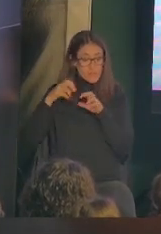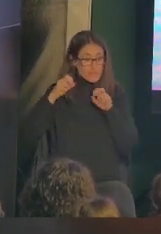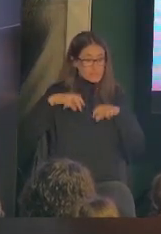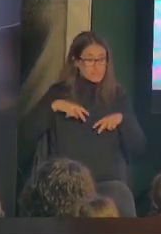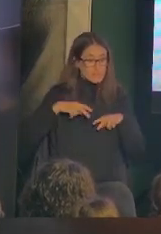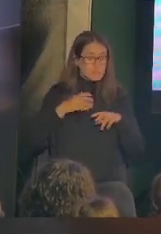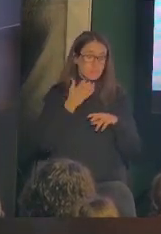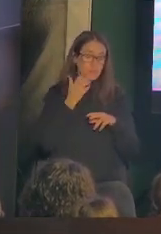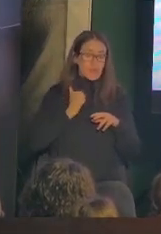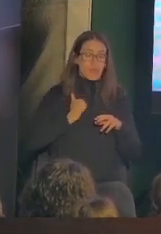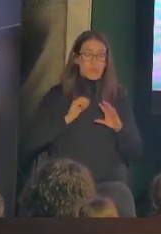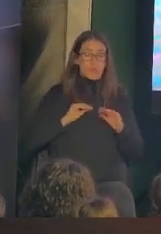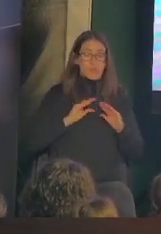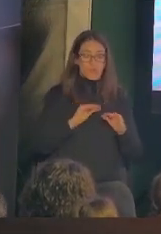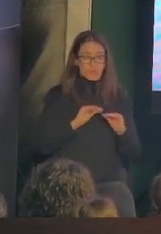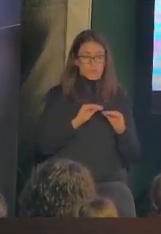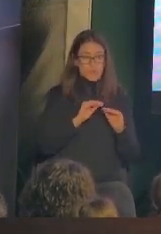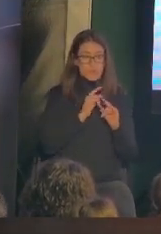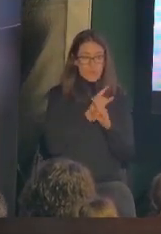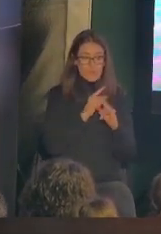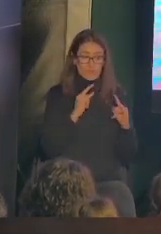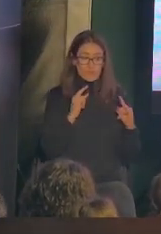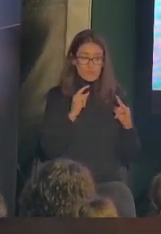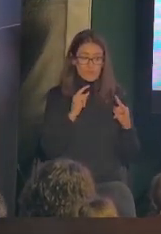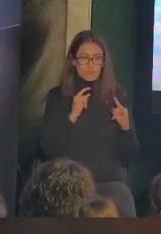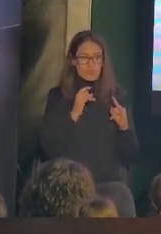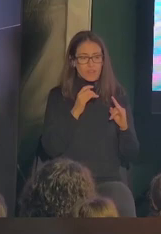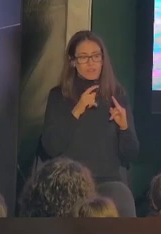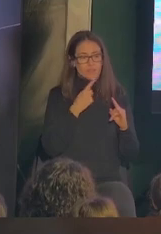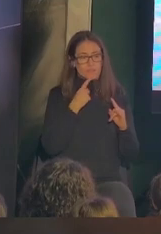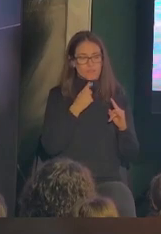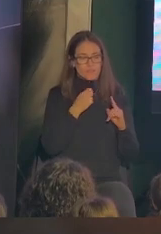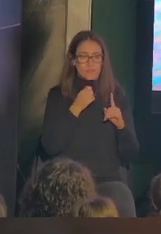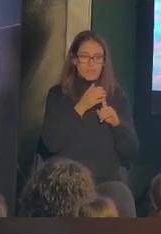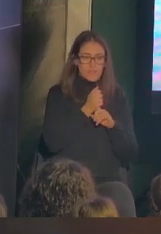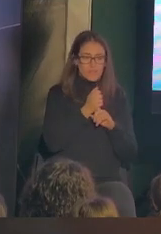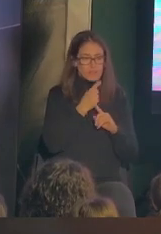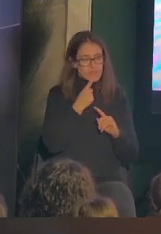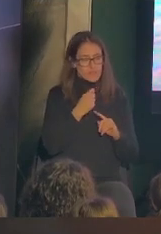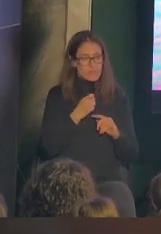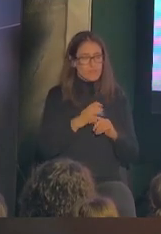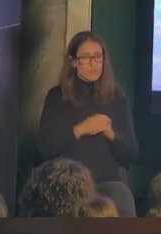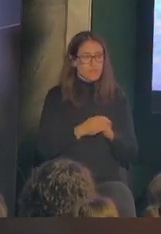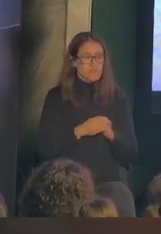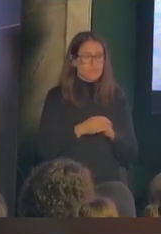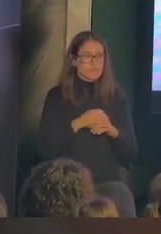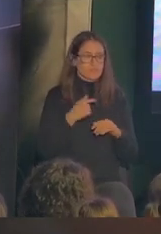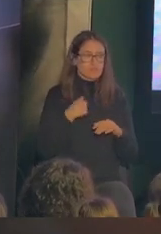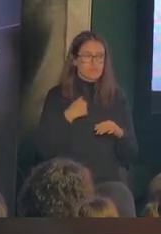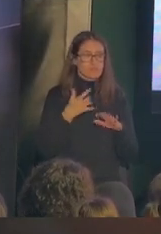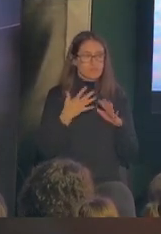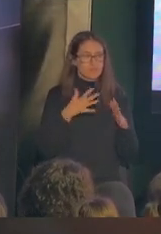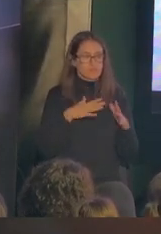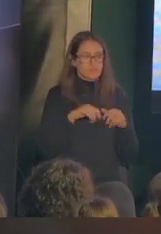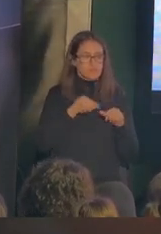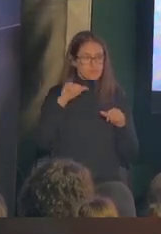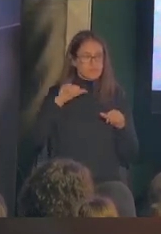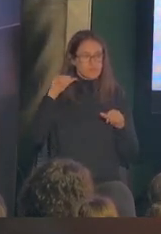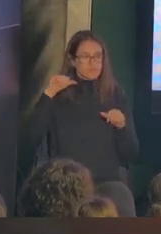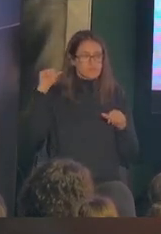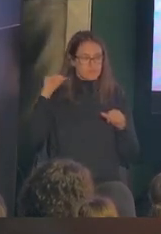vegetals, aconseguir que sigui molt estable és molt complicat. Porto molt temps darrere